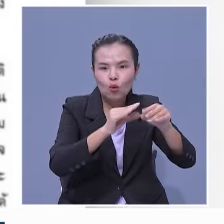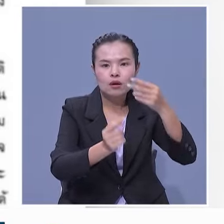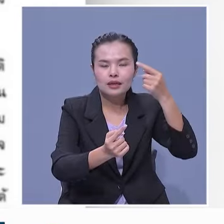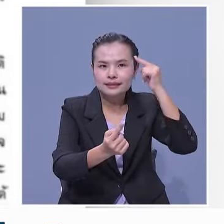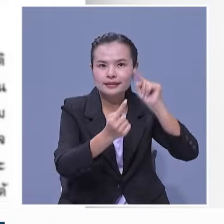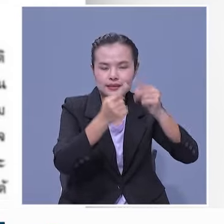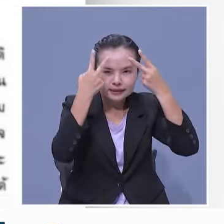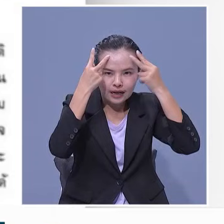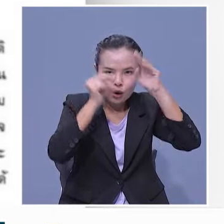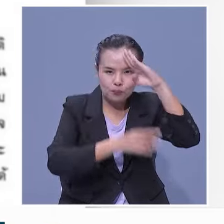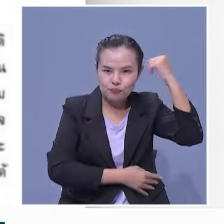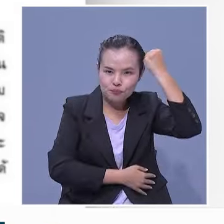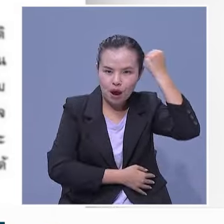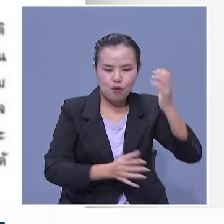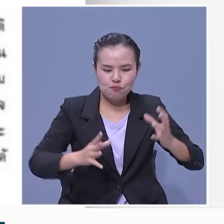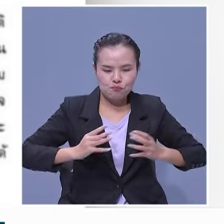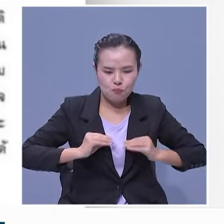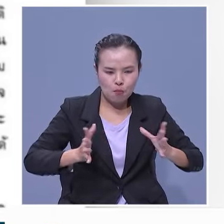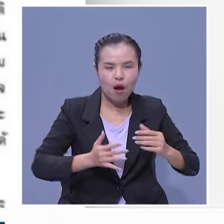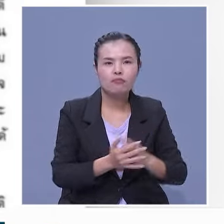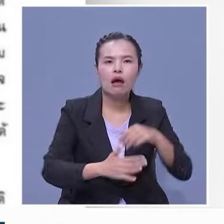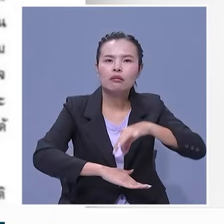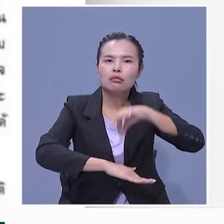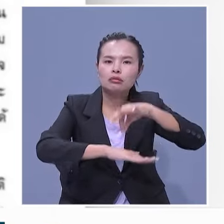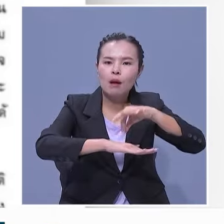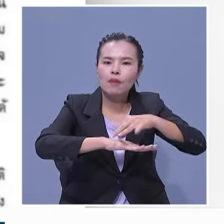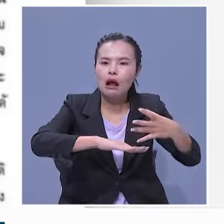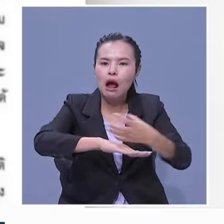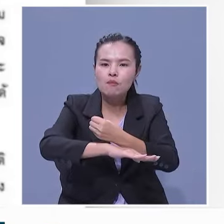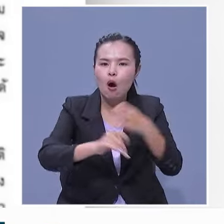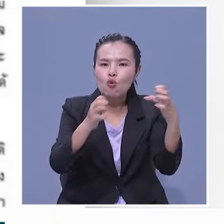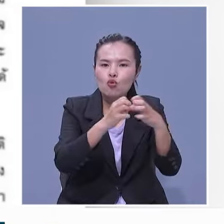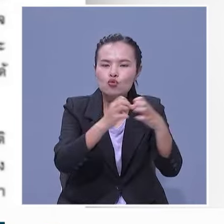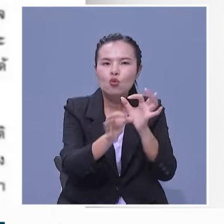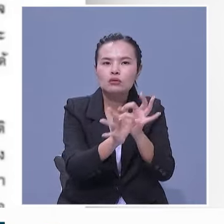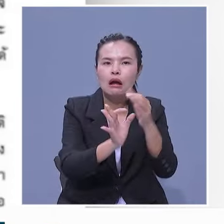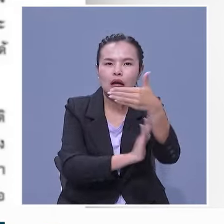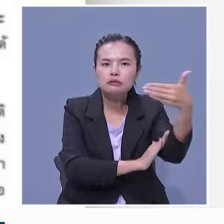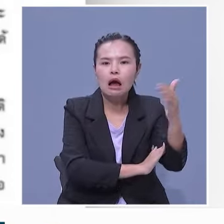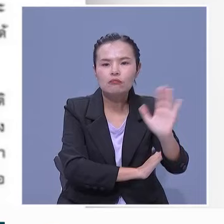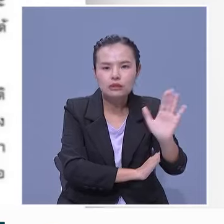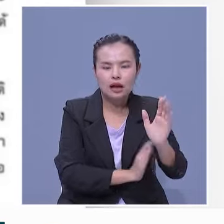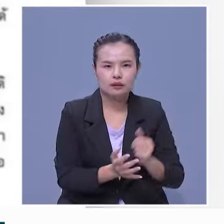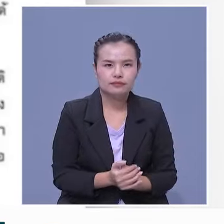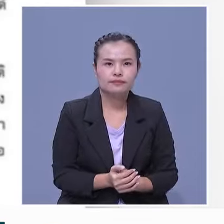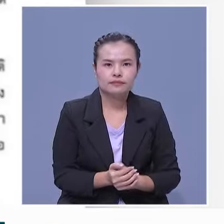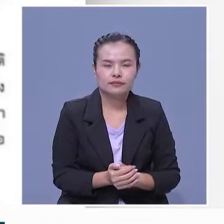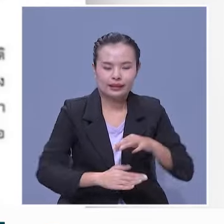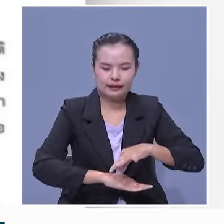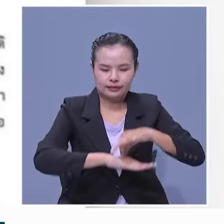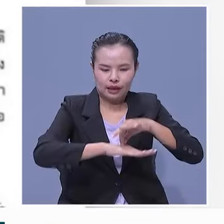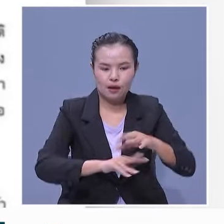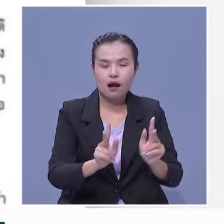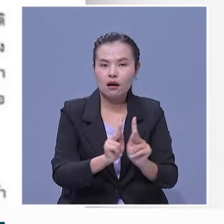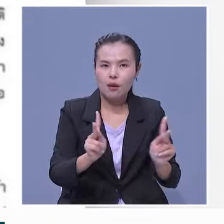ทองธารชินวัตรขอคัดค้านบุคคลที่เกี่ยวข้องกับการเมืองเข้ามาแทรกแซงแบงก์ชาตินะครับโดยมีการระบุถึงการแต่งตั้งคณะ